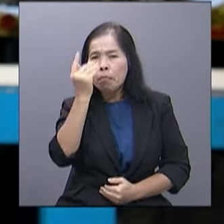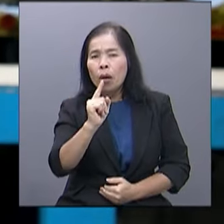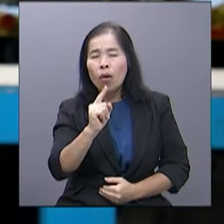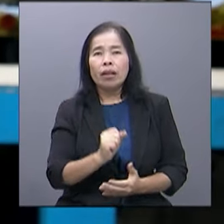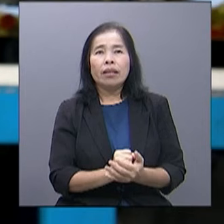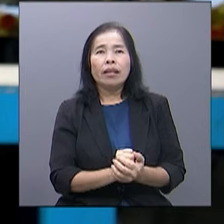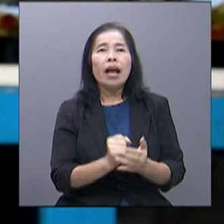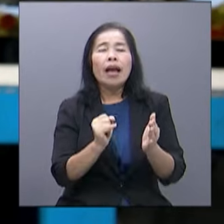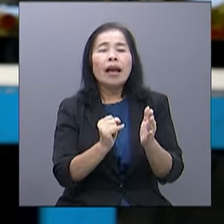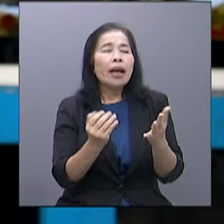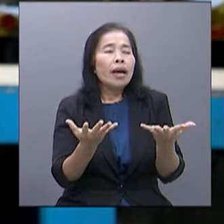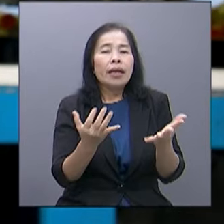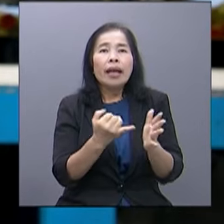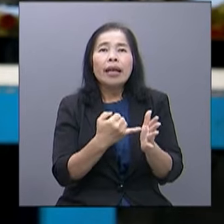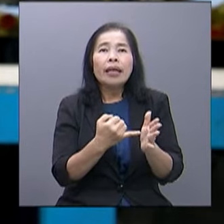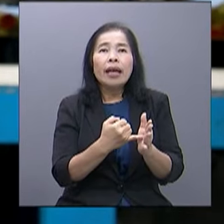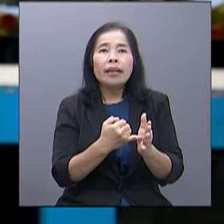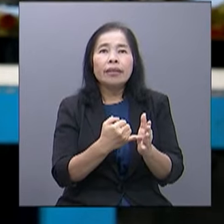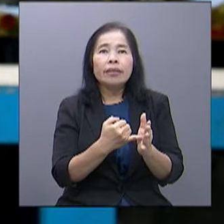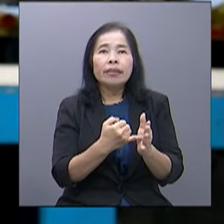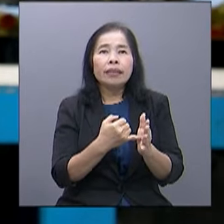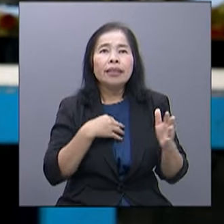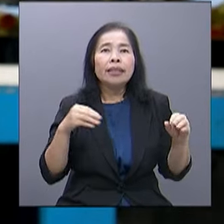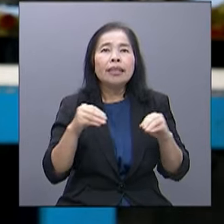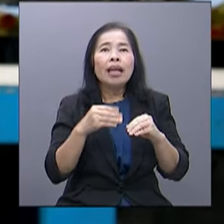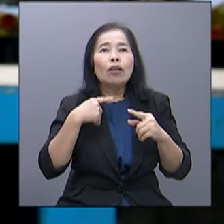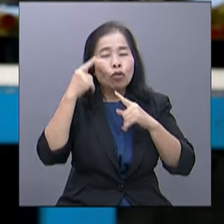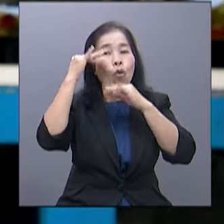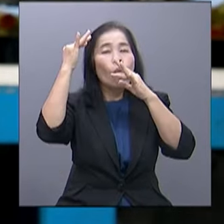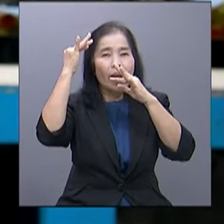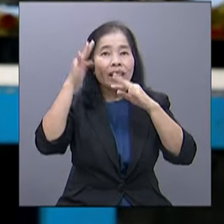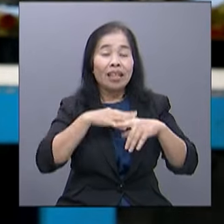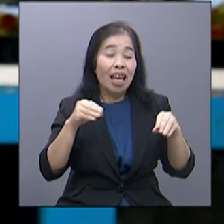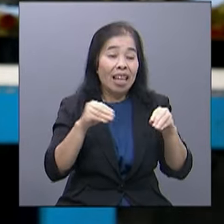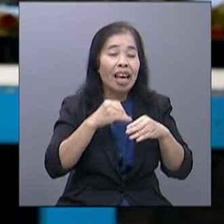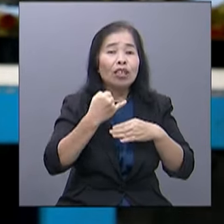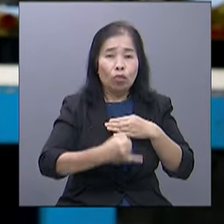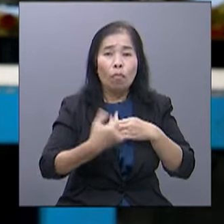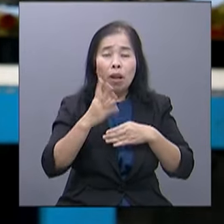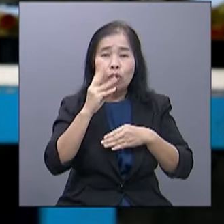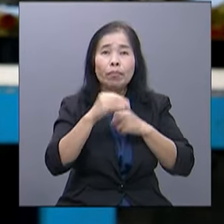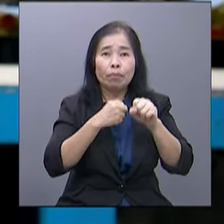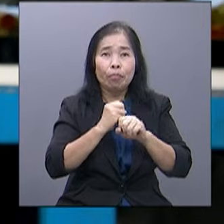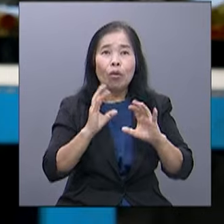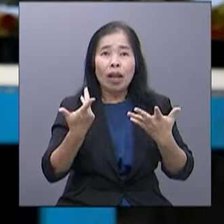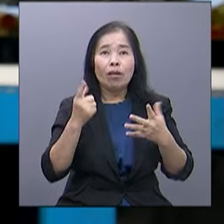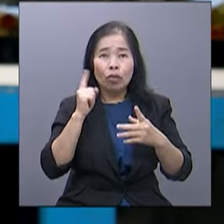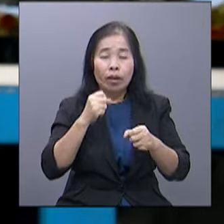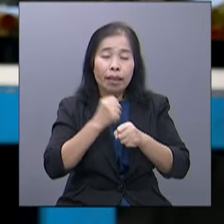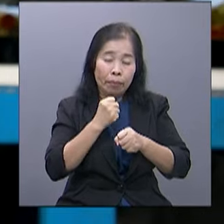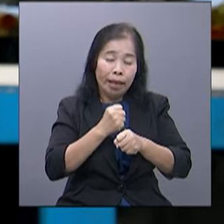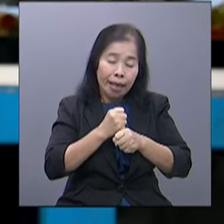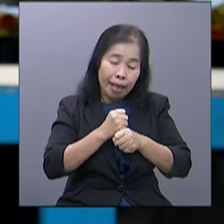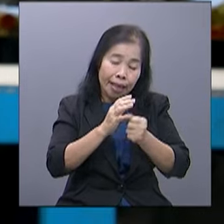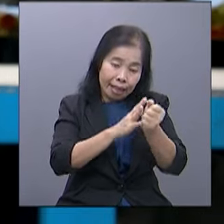นะคืออาจารย์ทรใกล้เกษียณแล้วะถ้าไม่มีความหวังก็คงไม่มาทำอไม่ใช่ไม่ไม่ใช่เป็นอาจารย์รุ่นใหม่ที่ยังมานั่งทำงานอีก 30